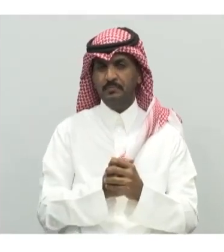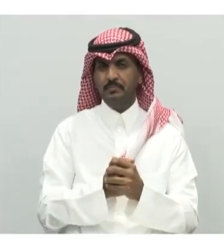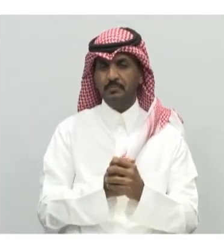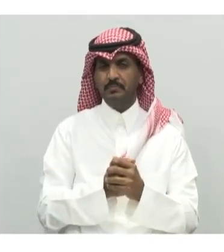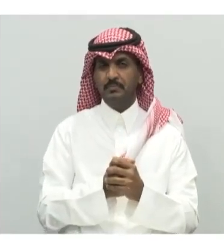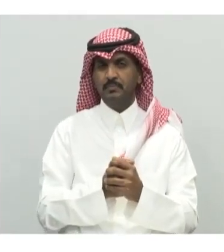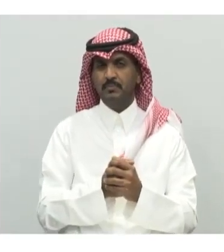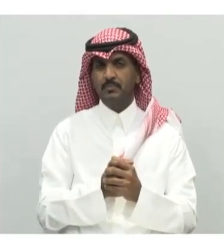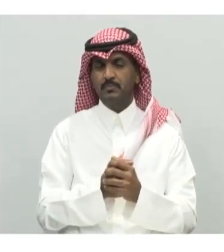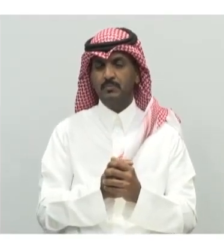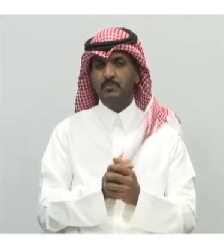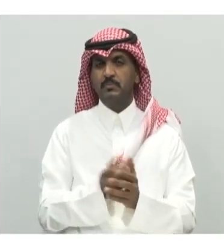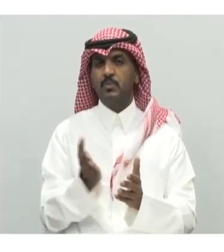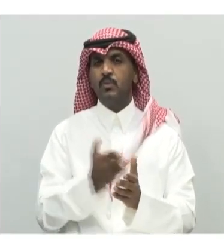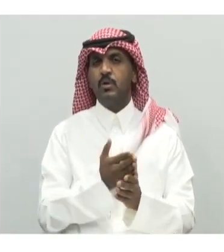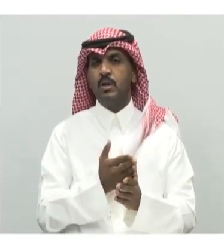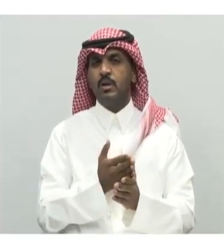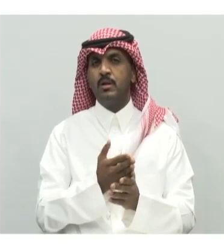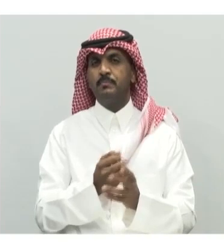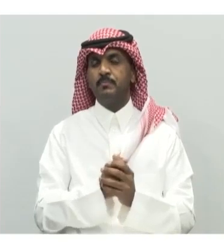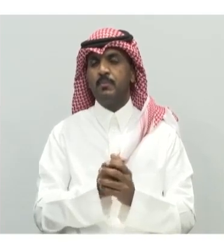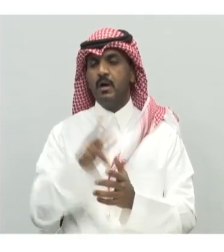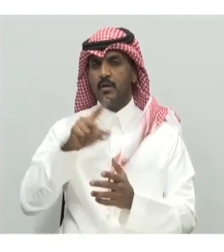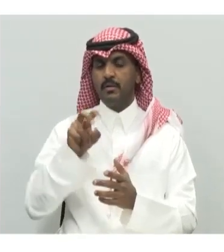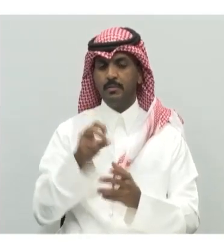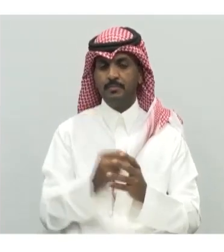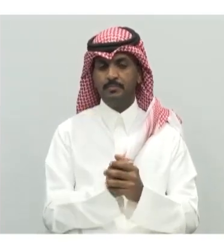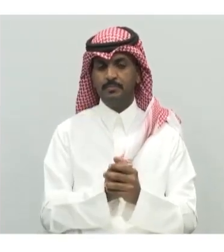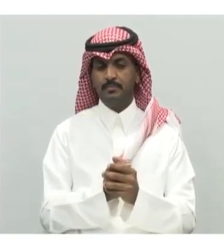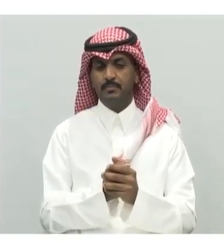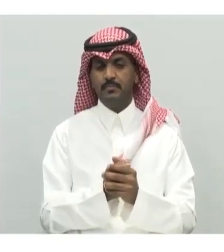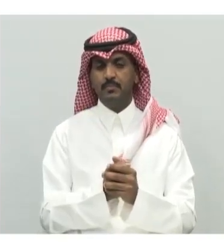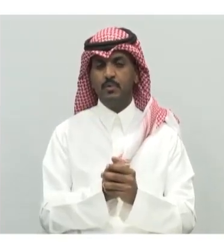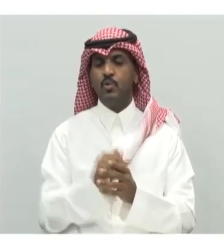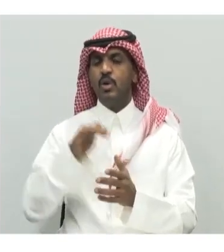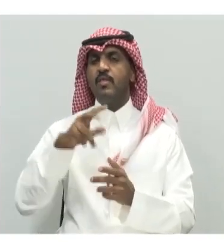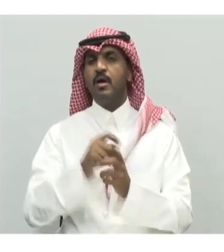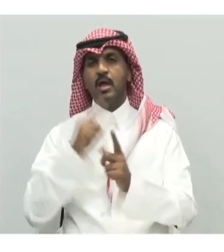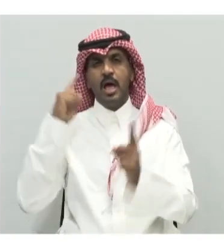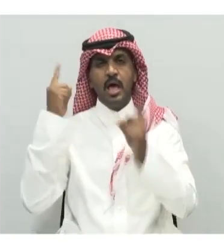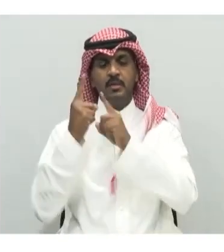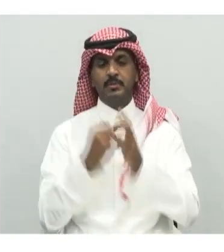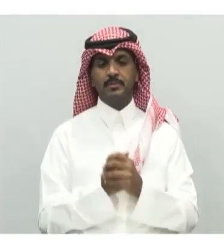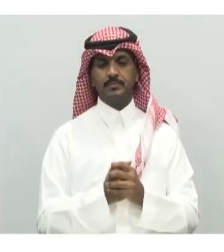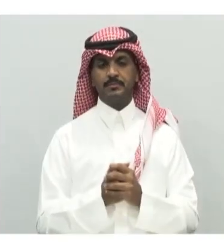انواع والاعراق ايضا حضاره عالميه